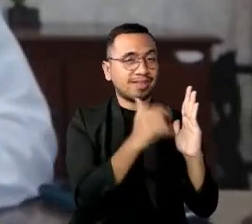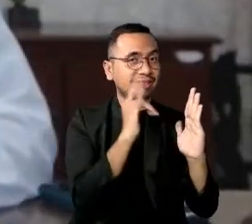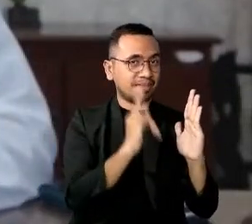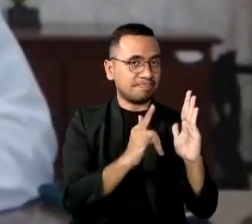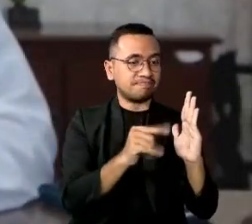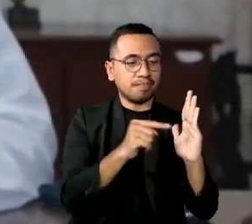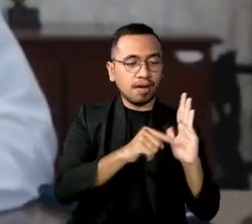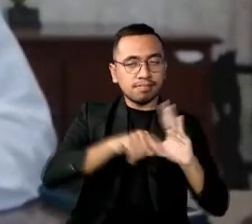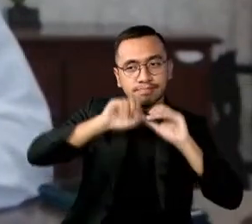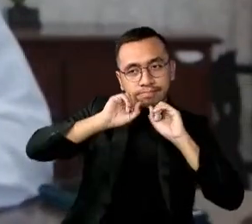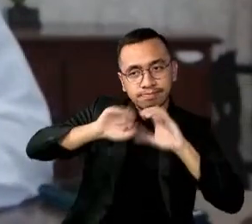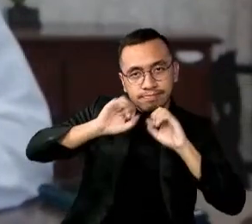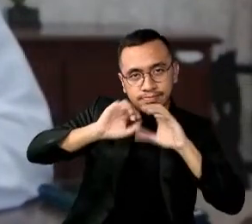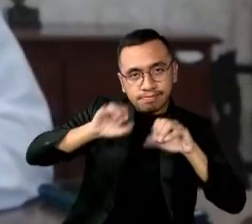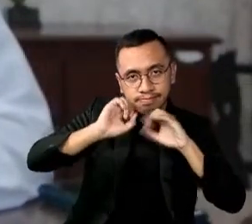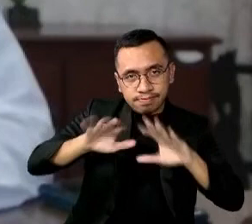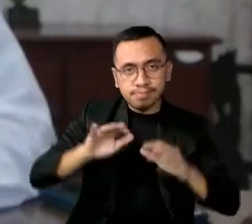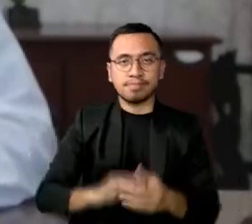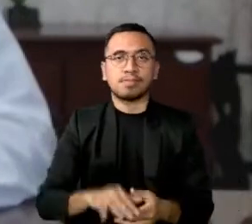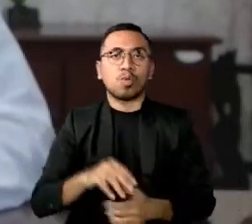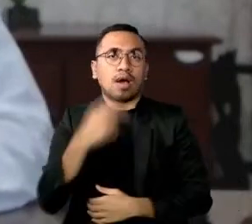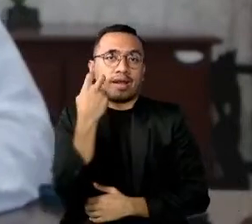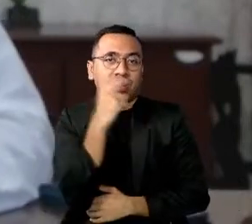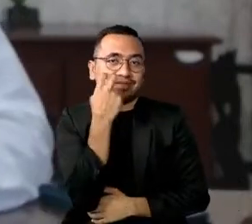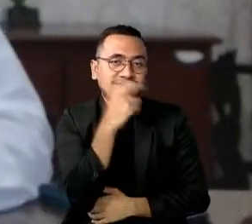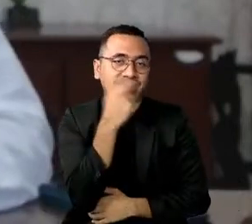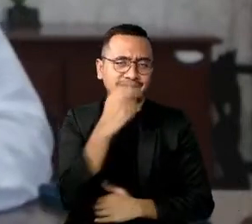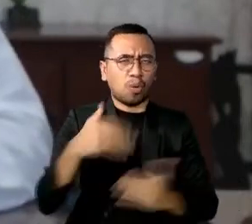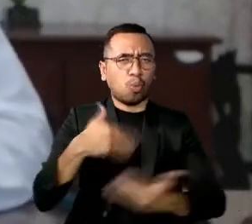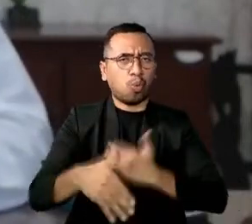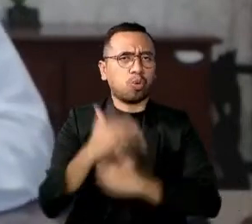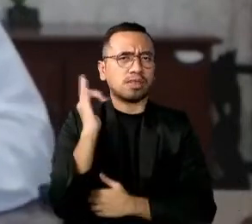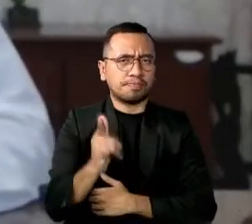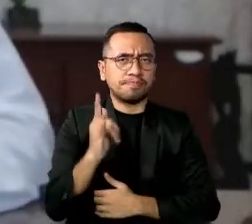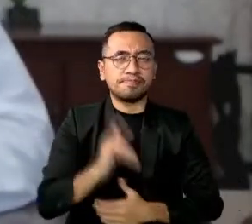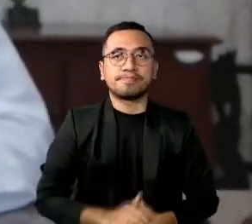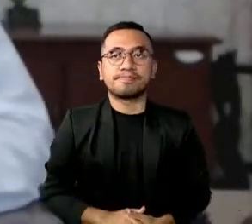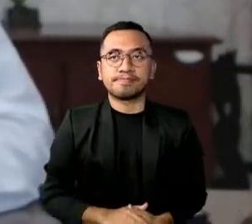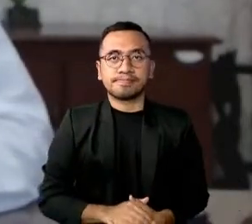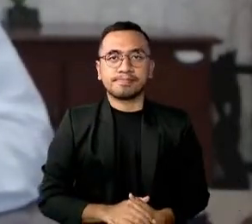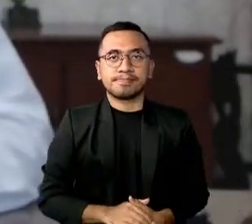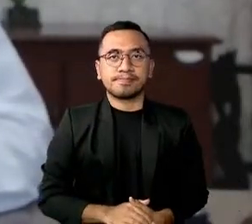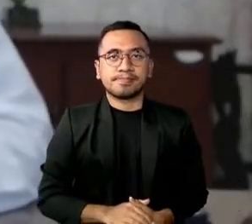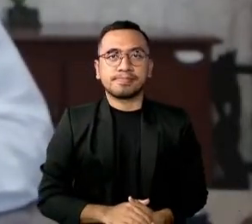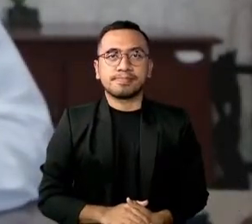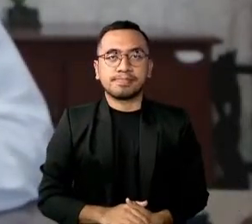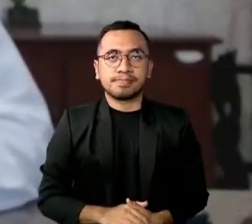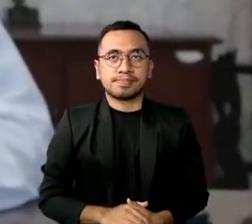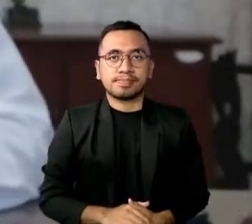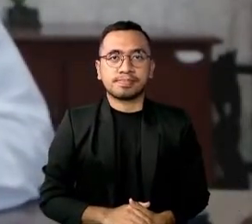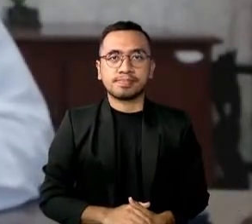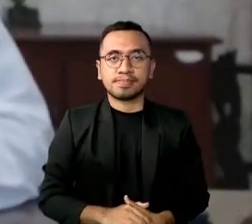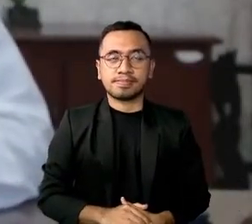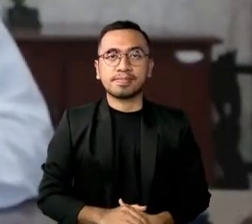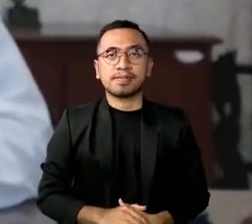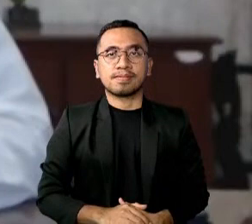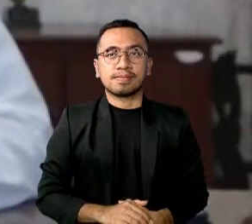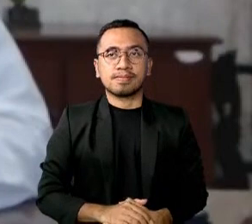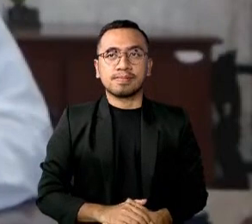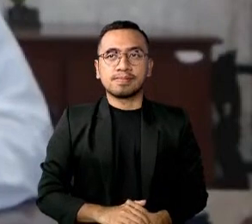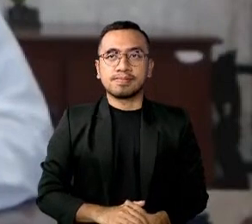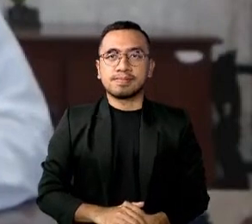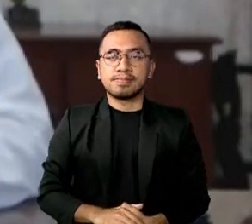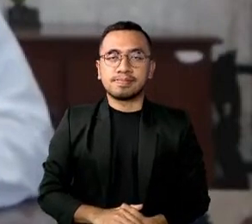lakukan razia razia terus kita lakukan yang kedua tentu kita mengikuti semua aturan